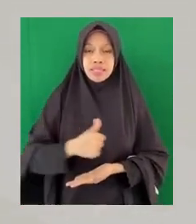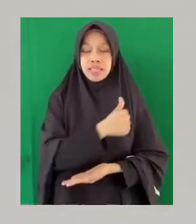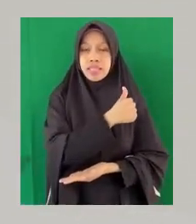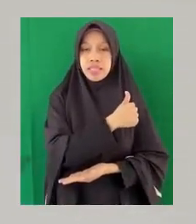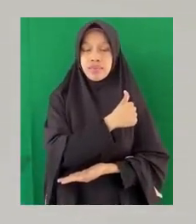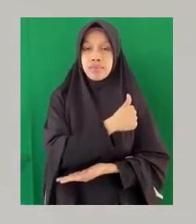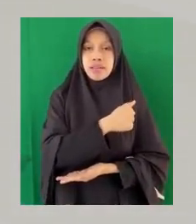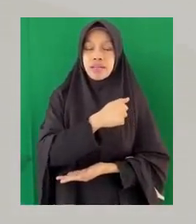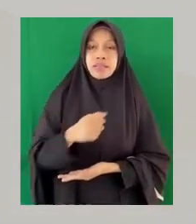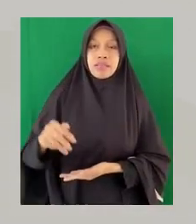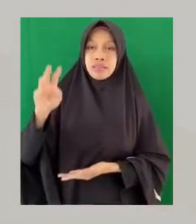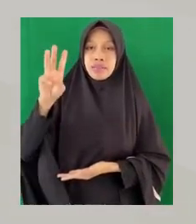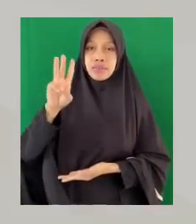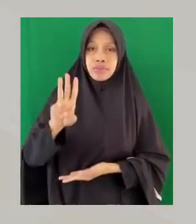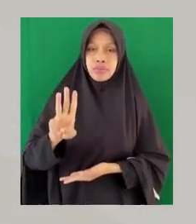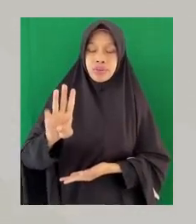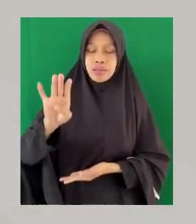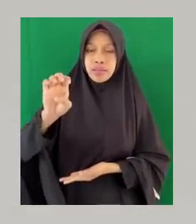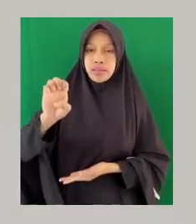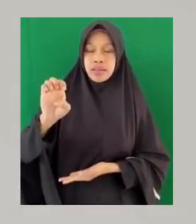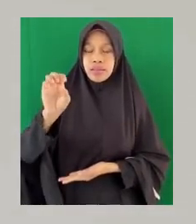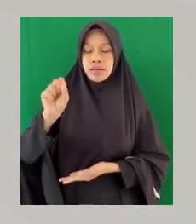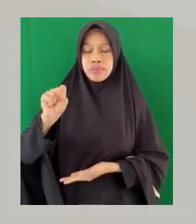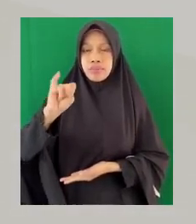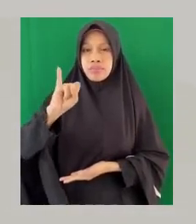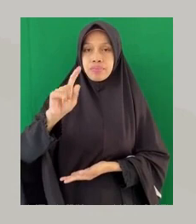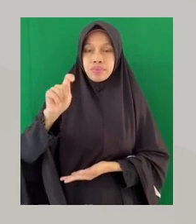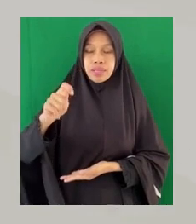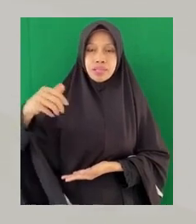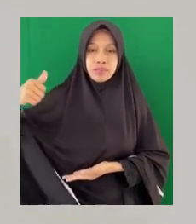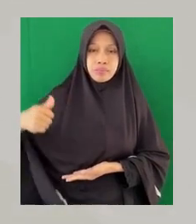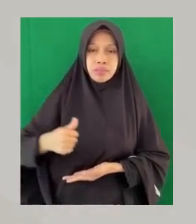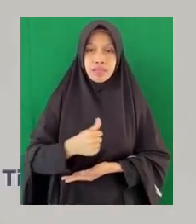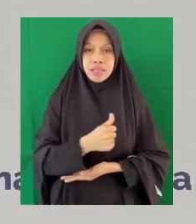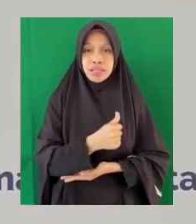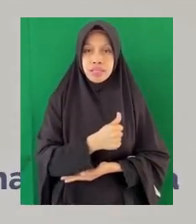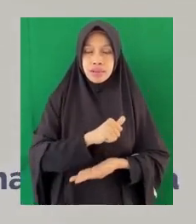melalui website Pengadilan Agama Tilamuta